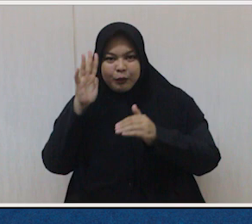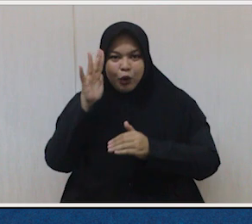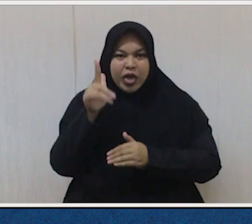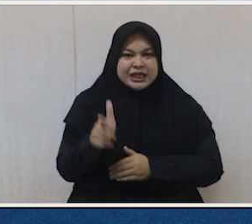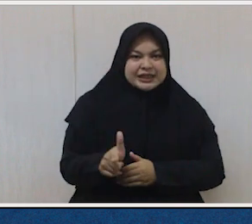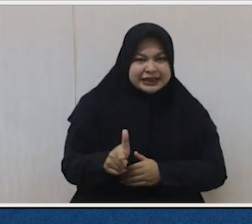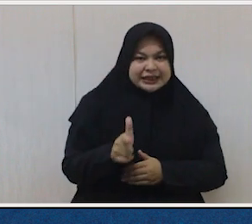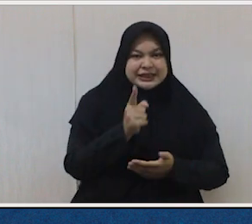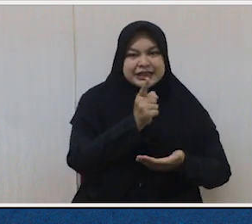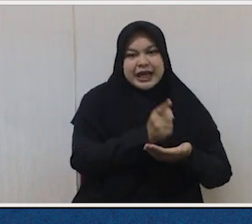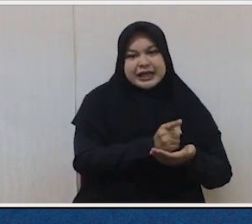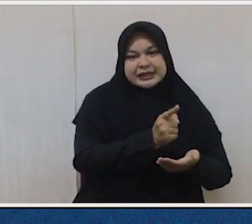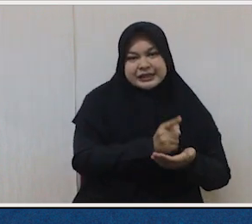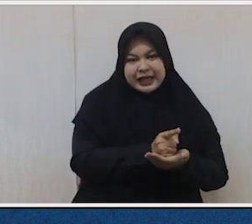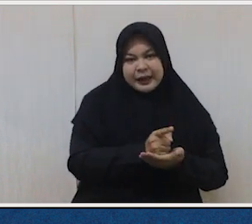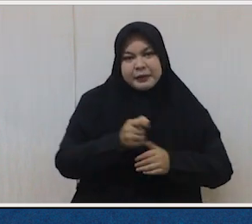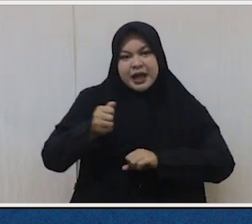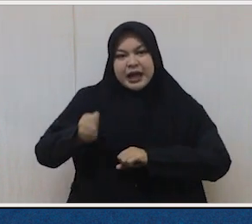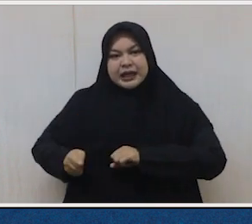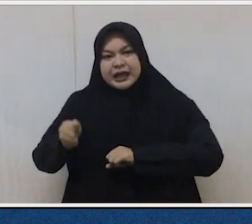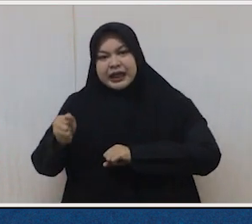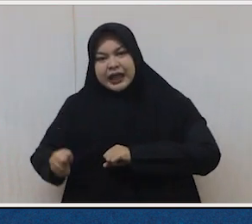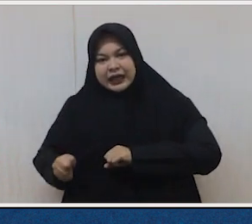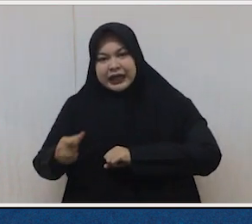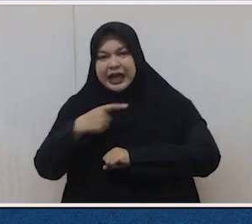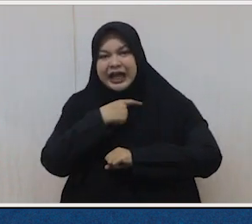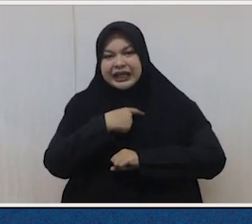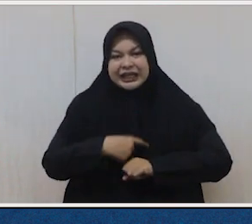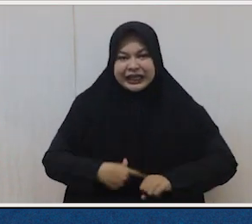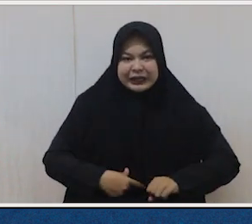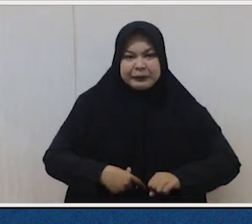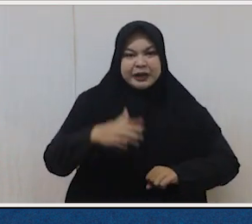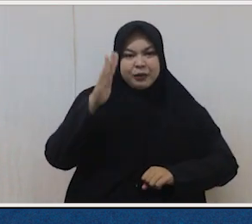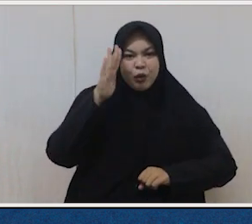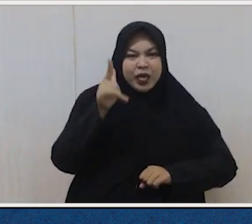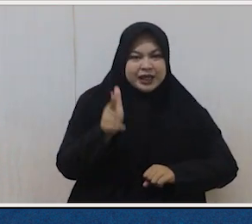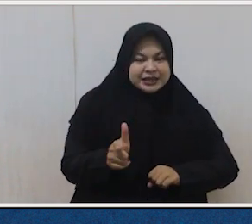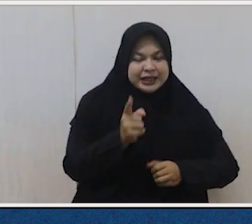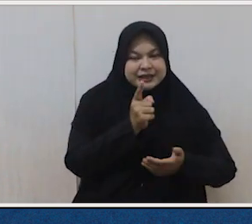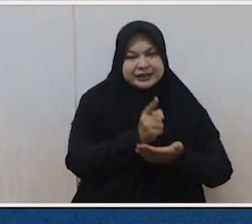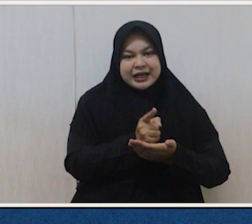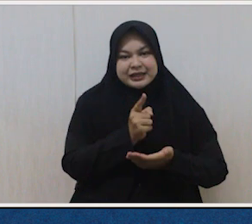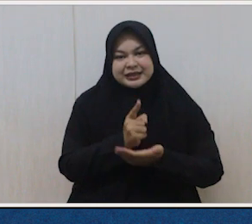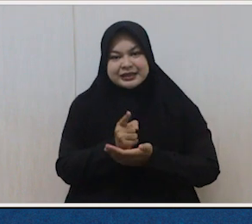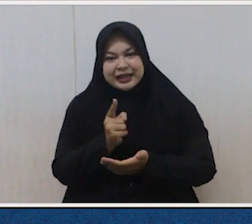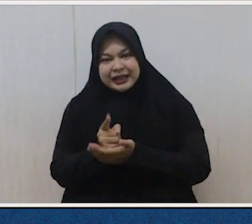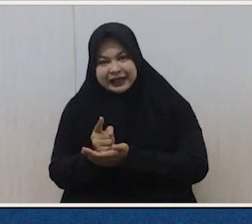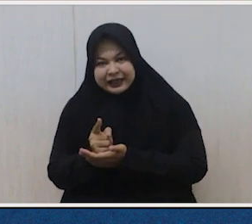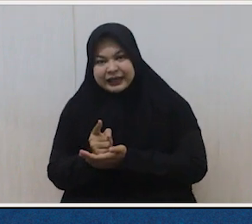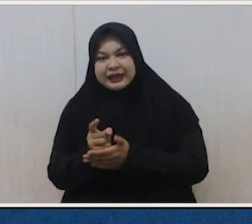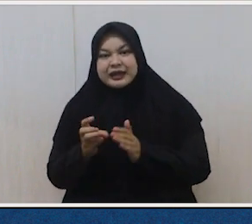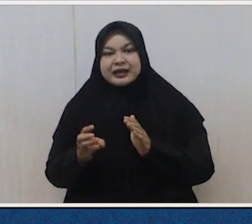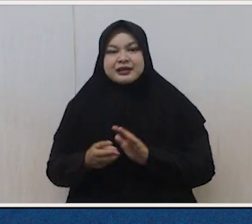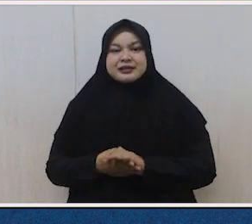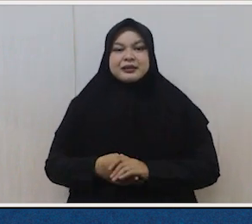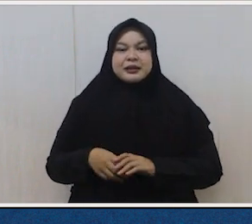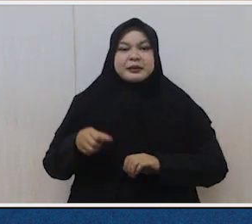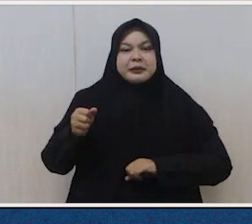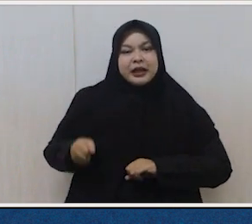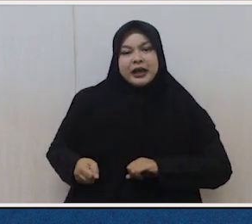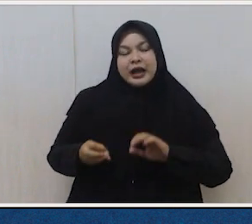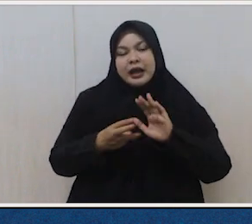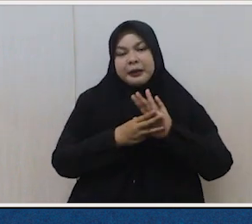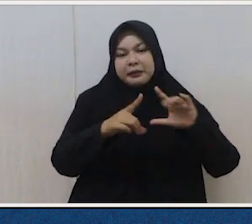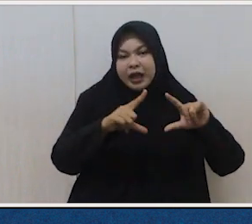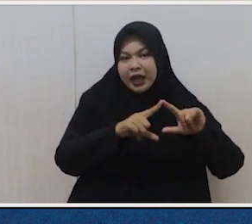polisi jaksa eh peradilan Hakim gitu ya E kepolisian Kejaksaan dan peradilan e Mahkamah Agung gitu pengadilan dan Mahkamah Agung